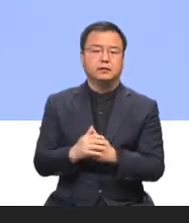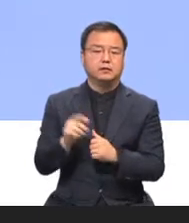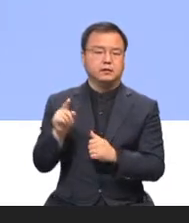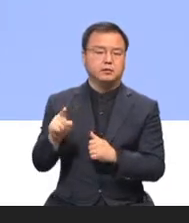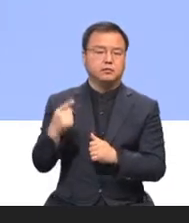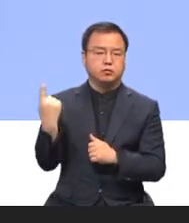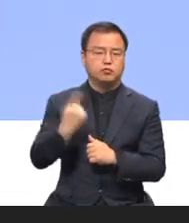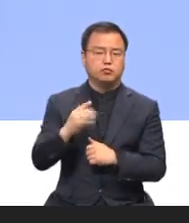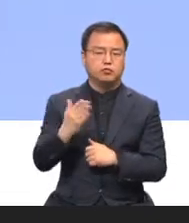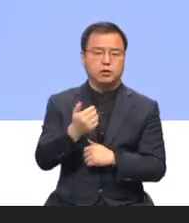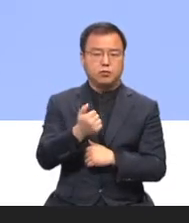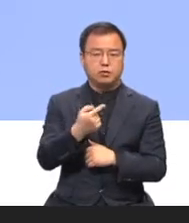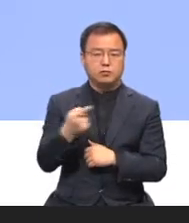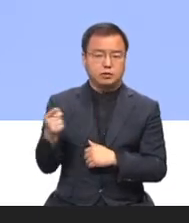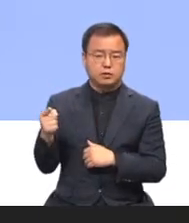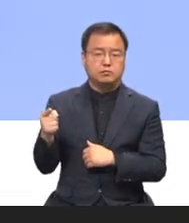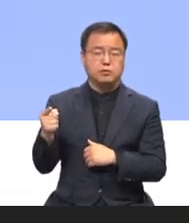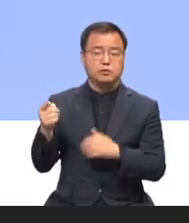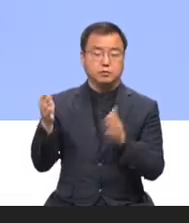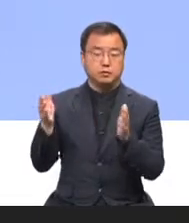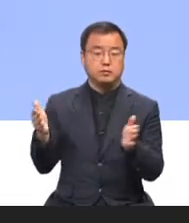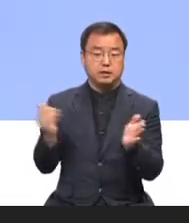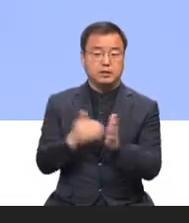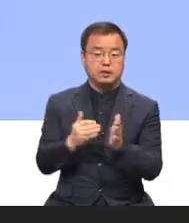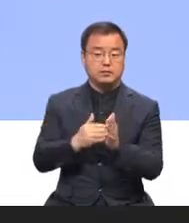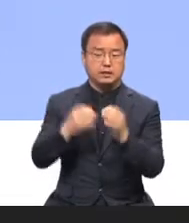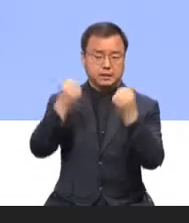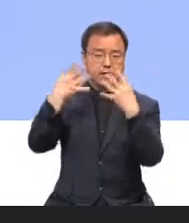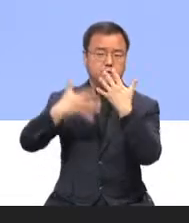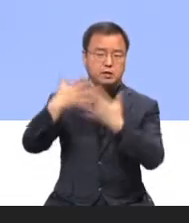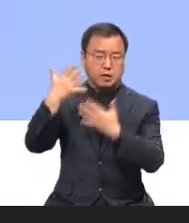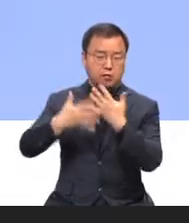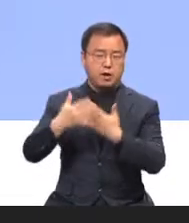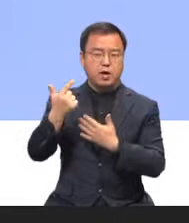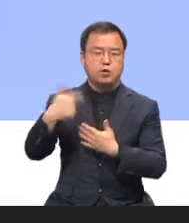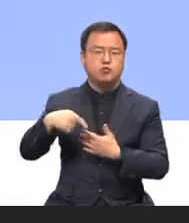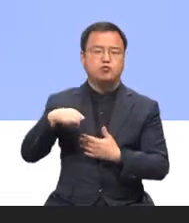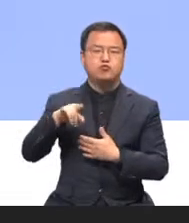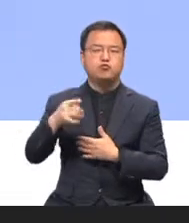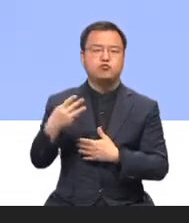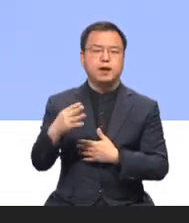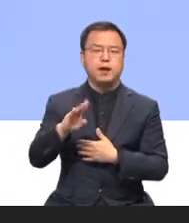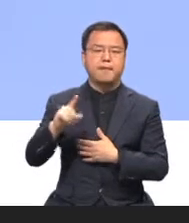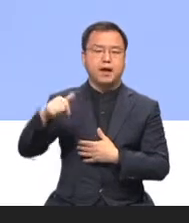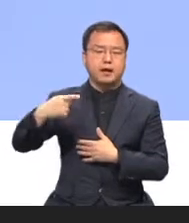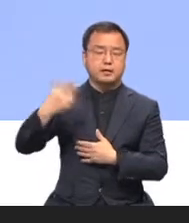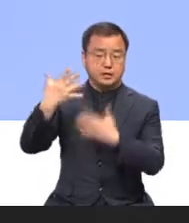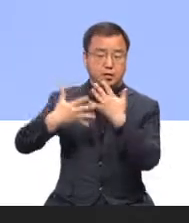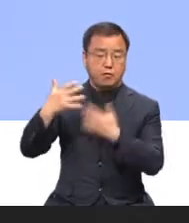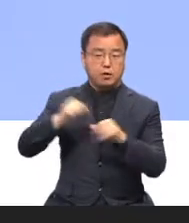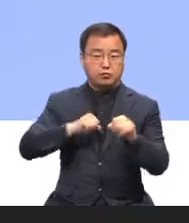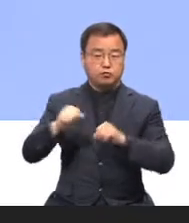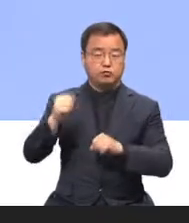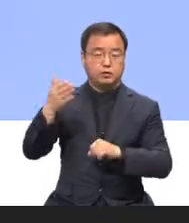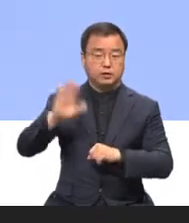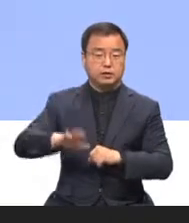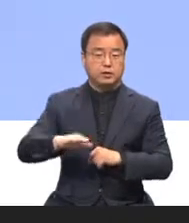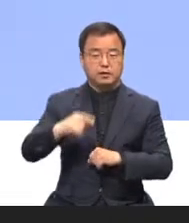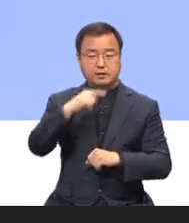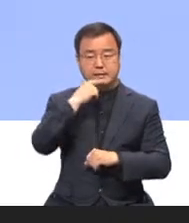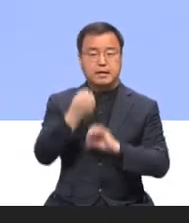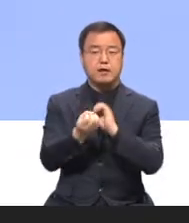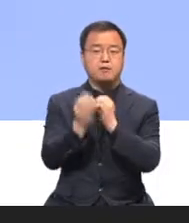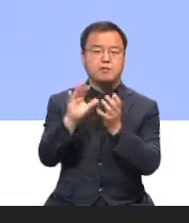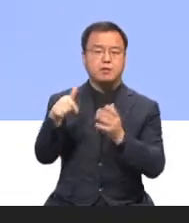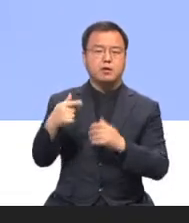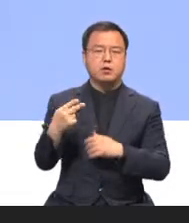에까지 프랑스 에서는 새로운 영화의 물결 즉 누벨바그 영화 운동이 있었는데 뭐 장미꽃 a 프랑스와 트뤼포